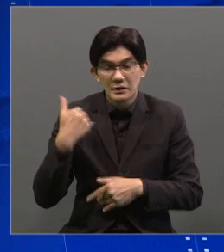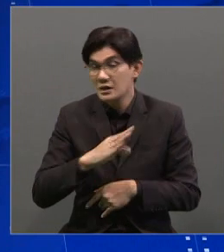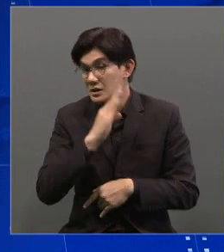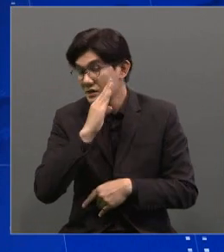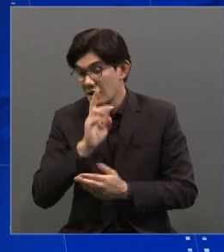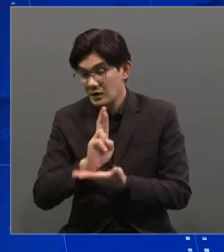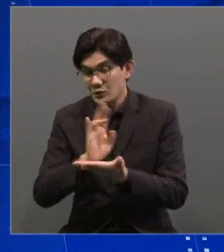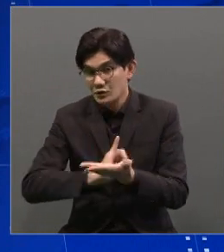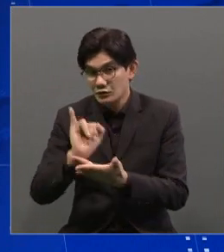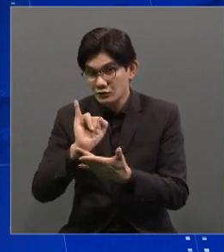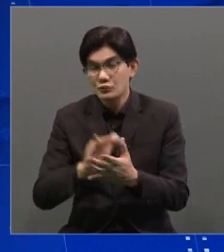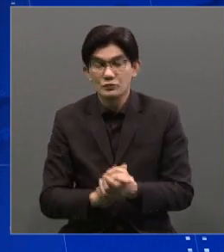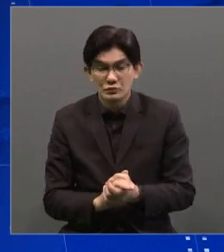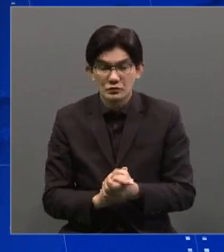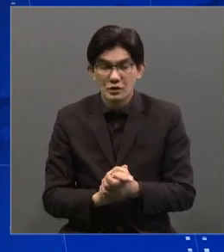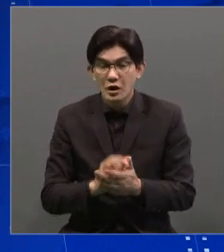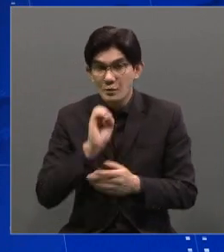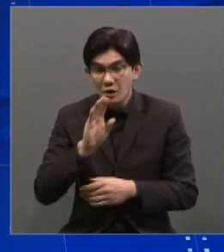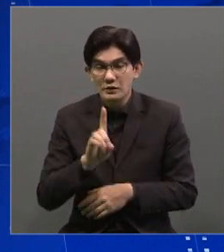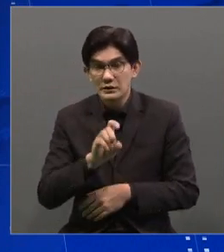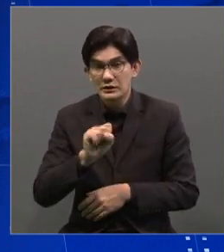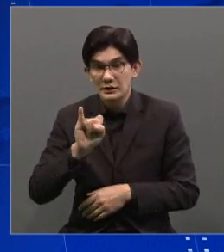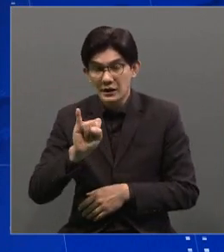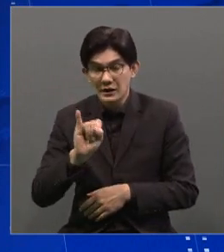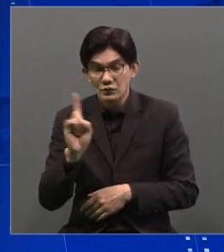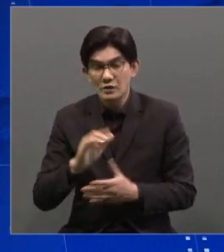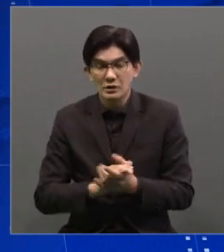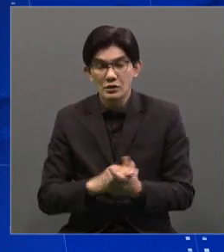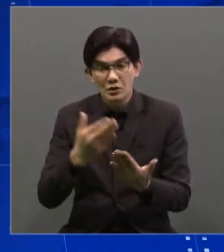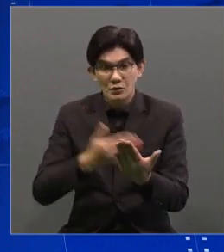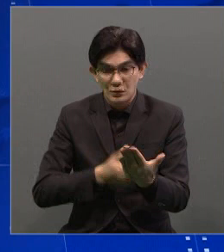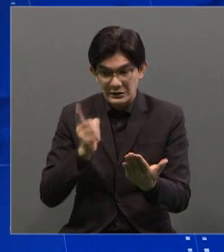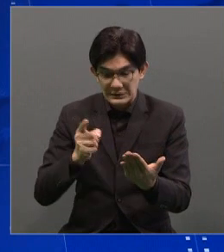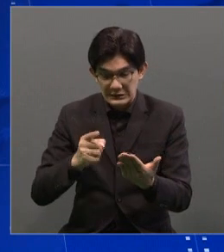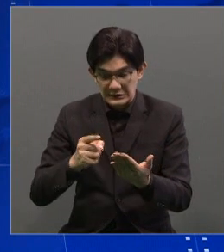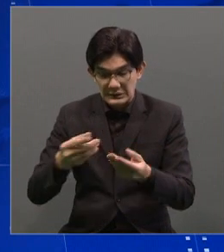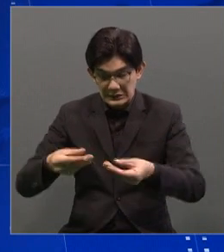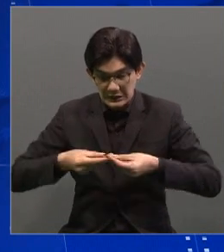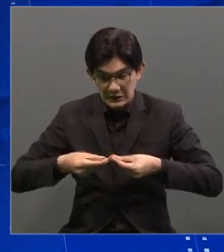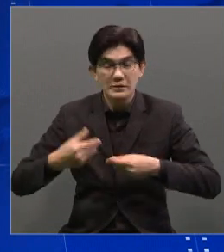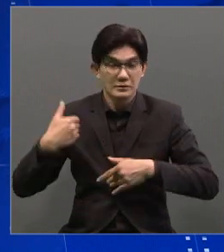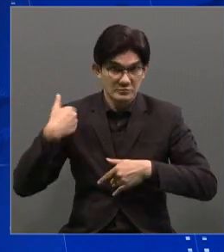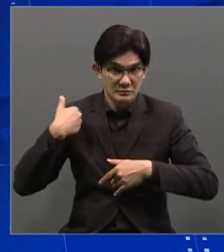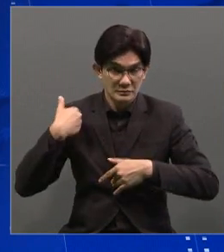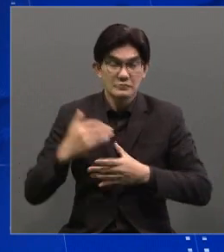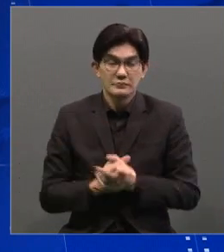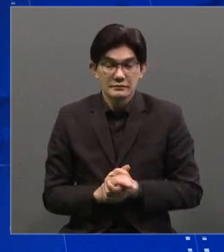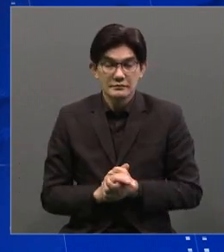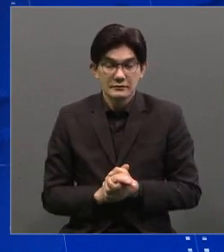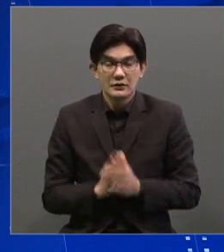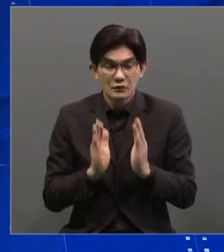ลูกค้าถูกรางวัลนะฮะเขาคุยกับ DSIไว้แล้วว่าDSIเนี่ยจะส่งใบสลากใบจริงสำหรับลูกค้าที่ถูกรางวัลเนี่ยให้กับลูกค้า